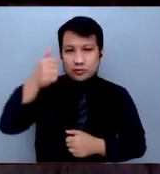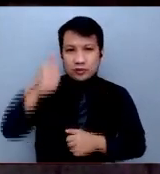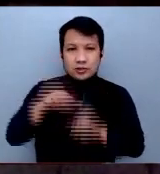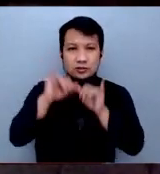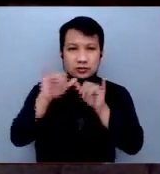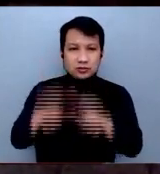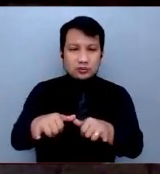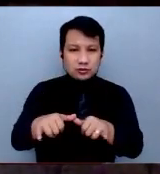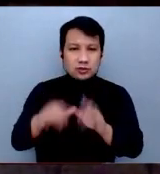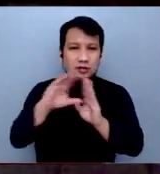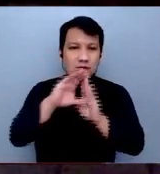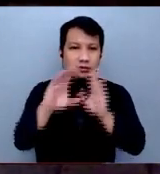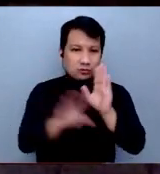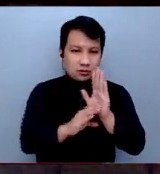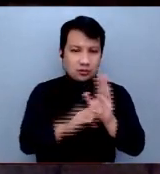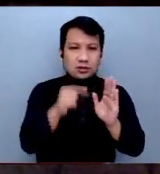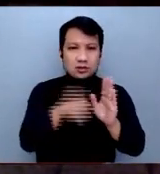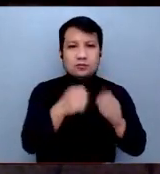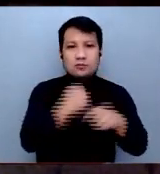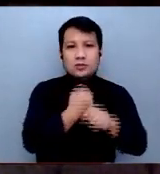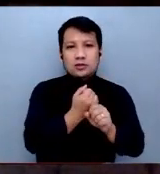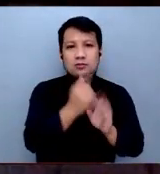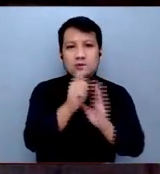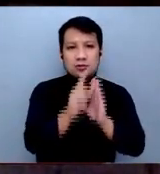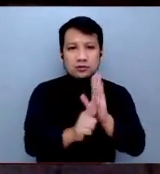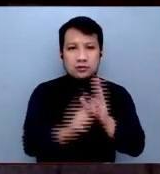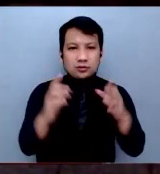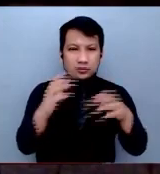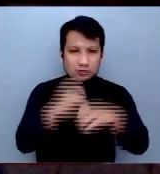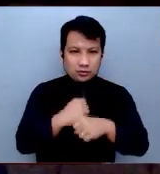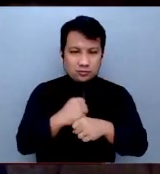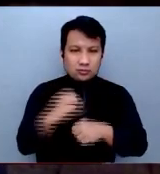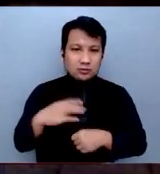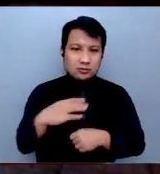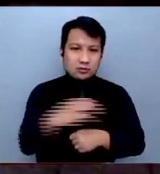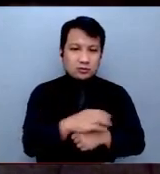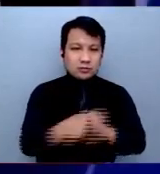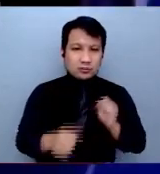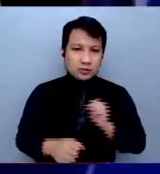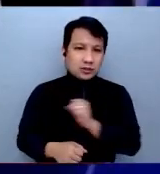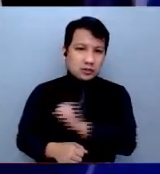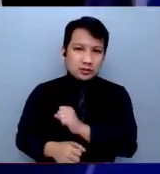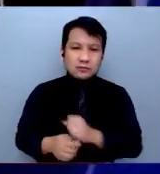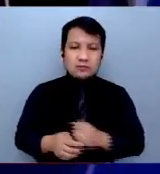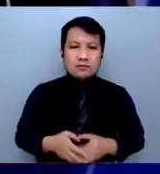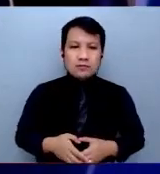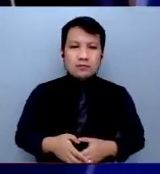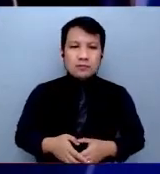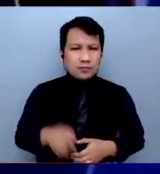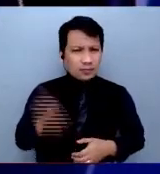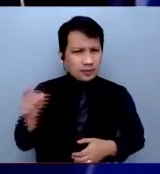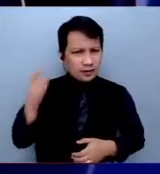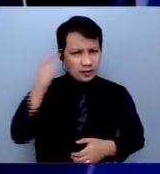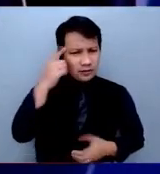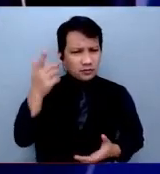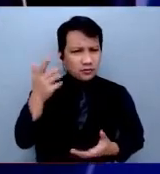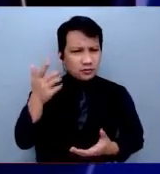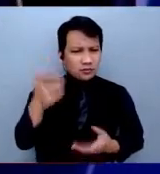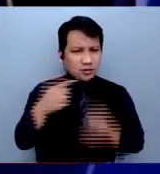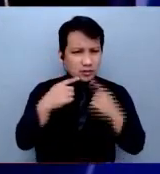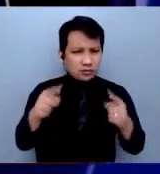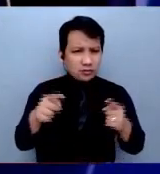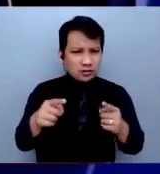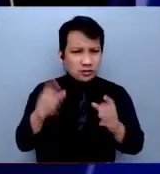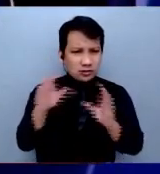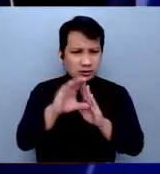na constitutional yung batas na binuo ng Kongreso. Bok. Pero sa kanyang pananaw ba, itong pagkakadeklarang unconstitutional